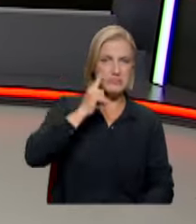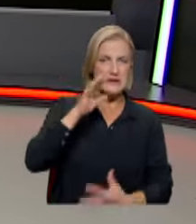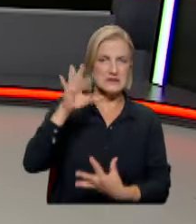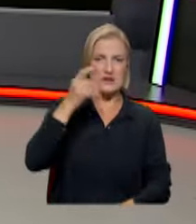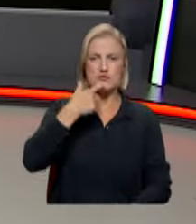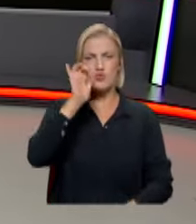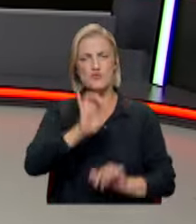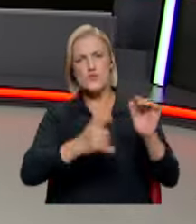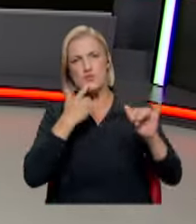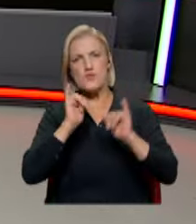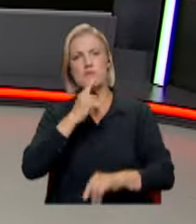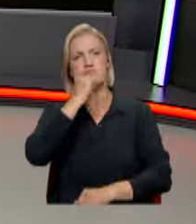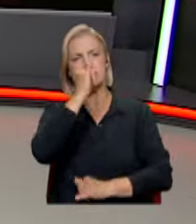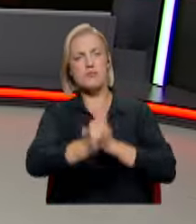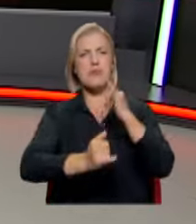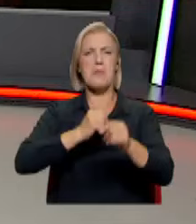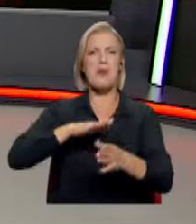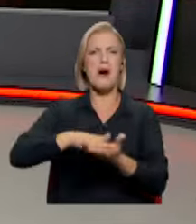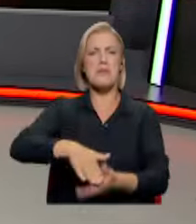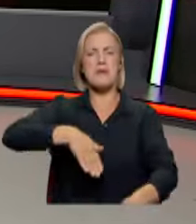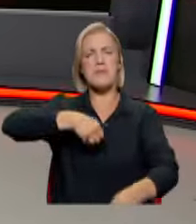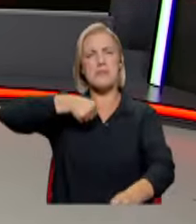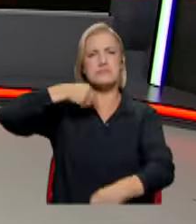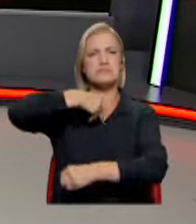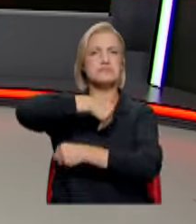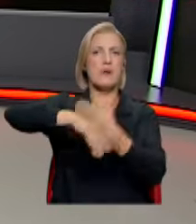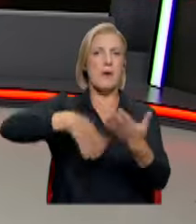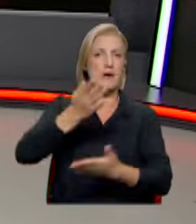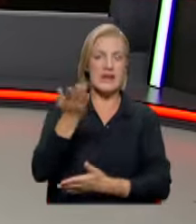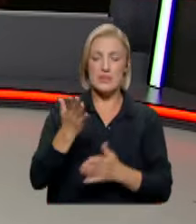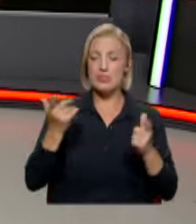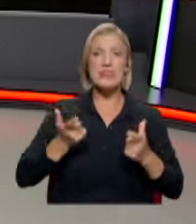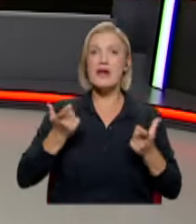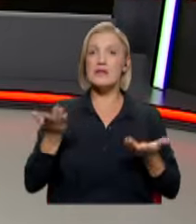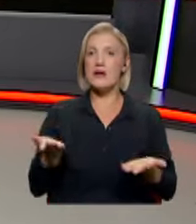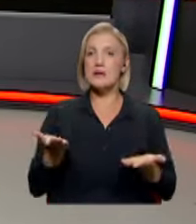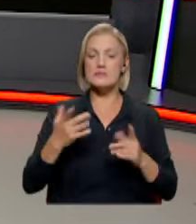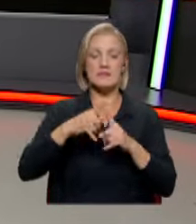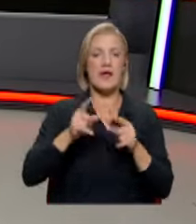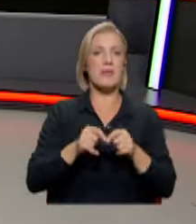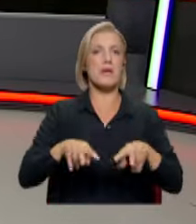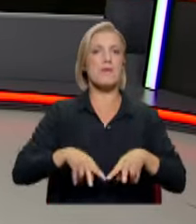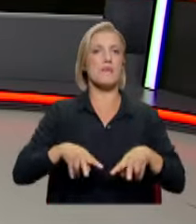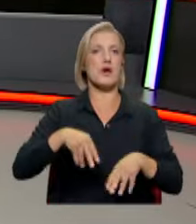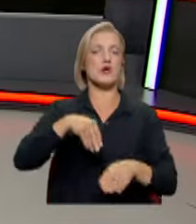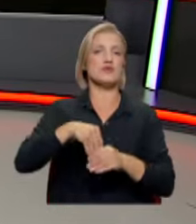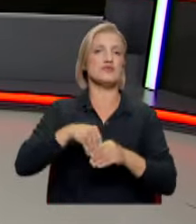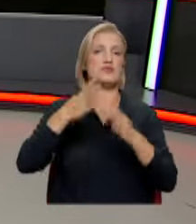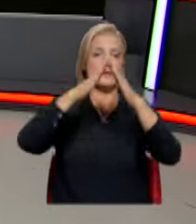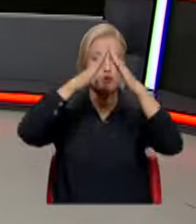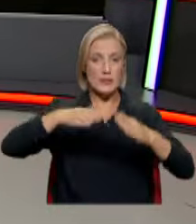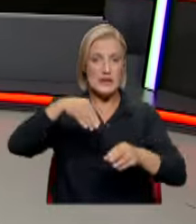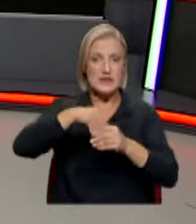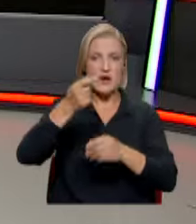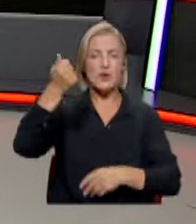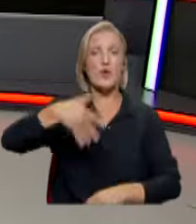insanlar küfürleşiyorlar, hakaret ediyorlar, tekme tokat birbirlerine giriyorlar. Ve nerede yapıyorlar bunu? Türkiye Büyük Millet Meclisi çatısı altında. O